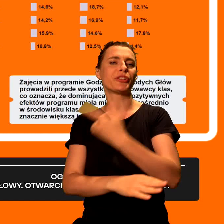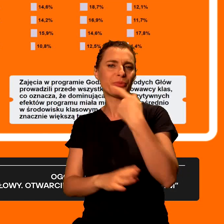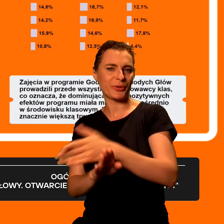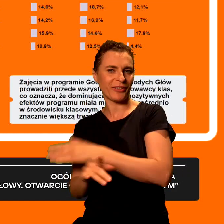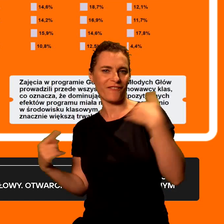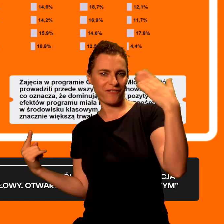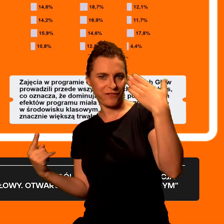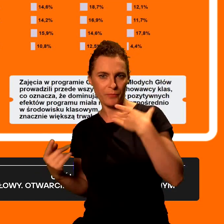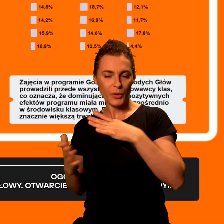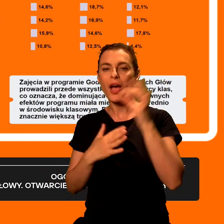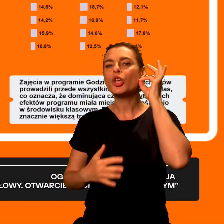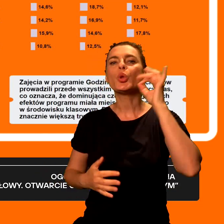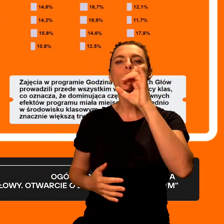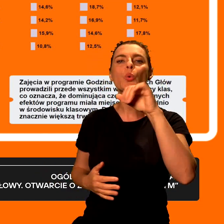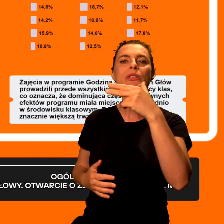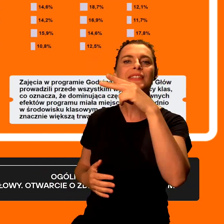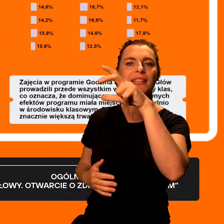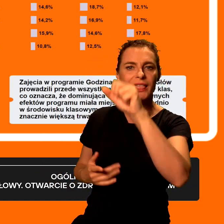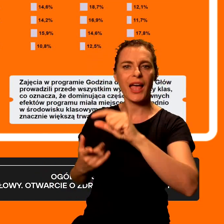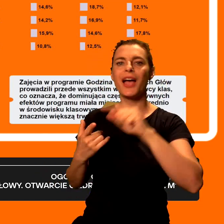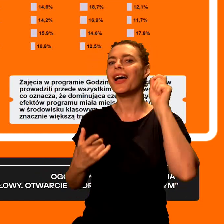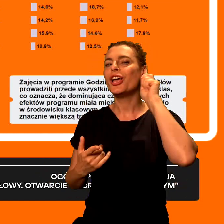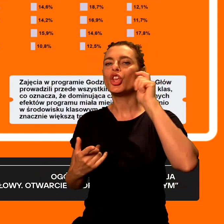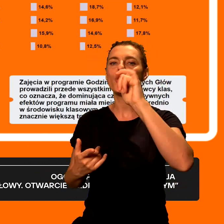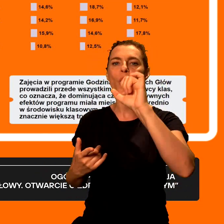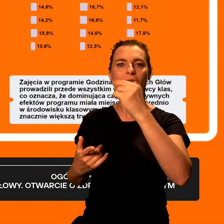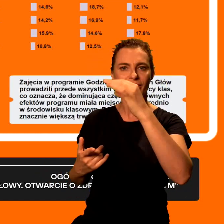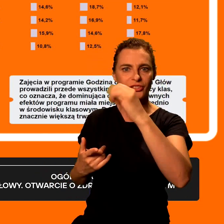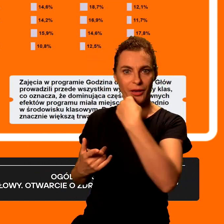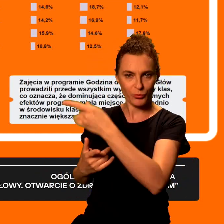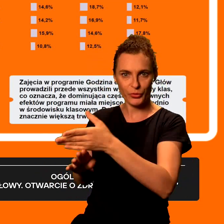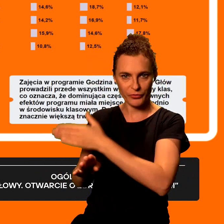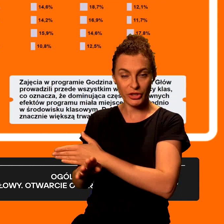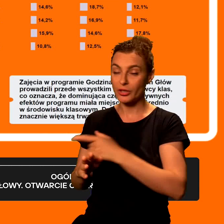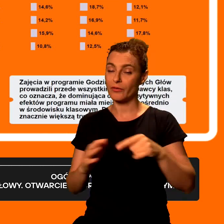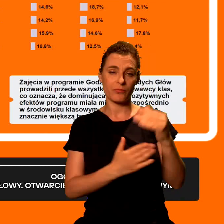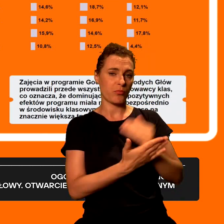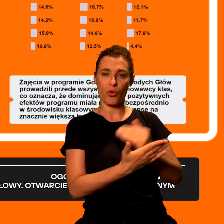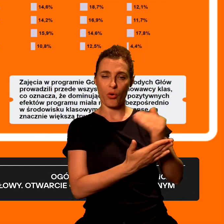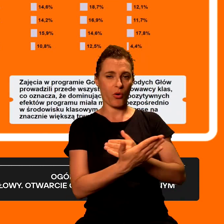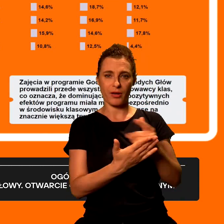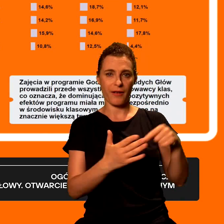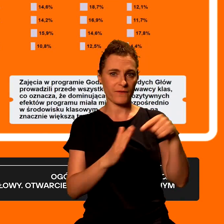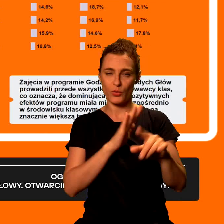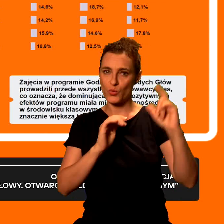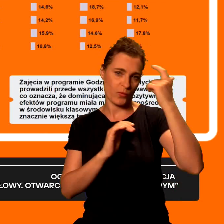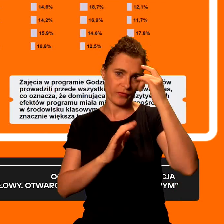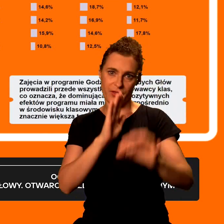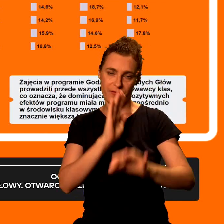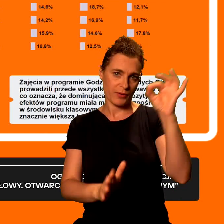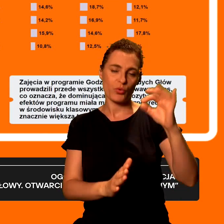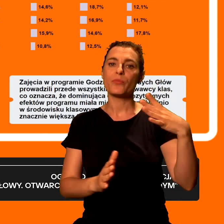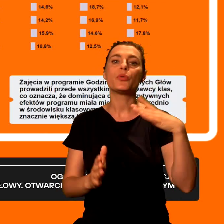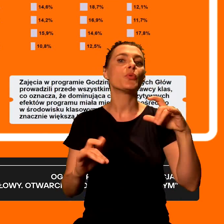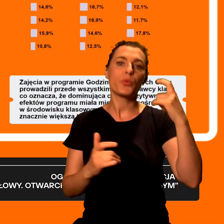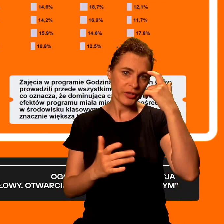mną Justyna i Joasia. W tym programie głównie, głównie zajęcia